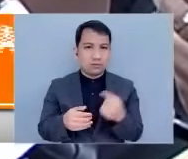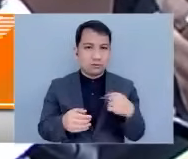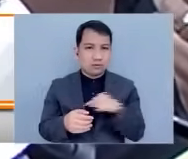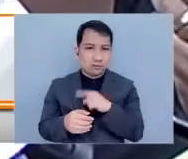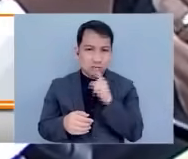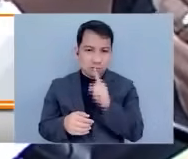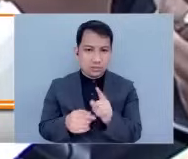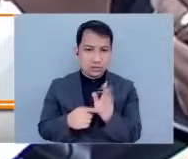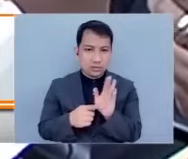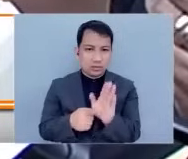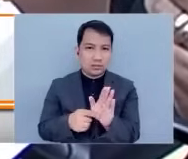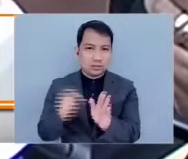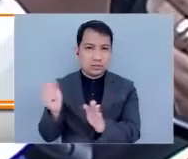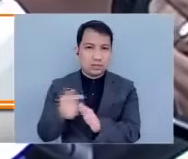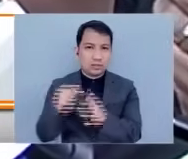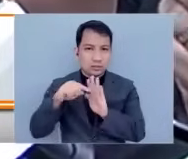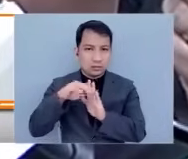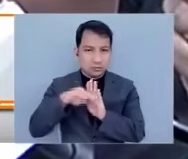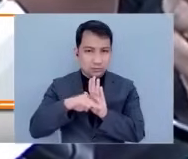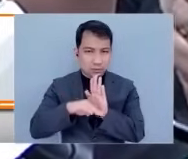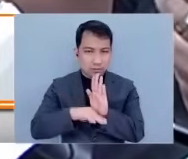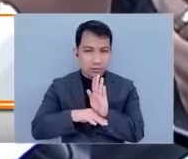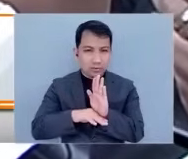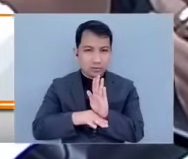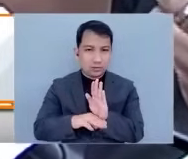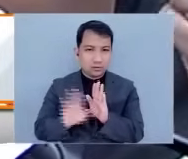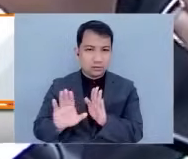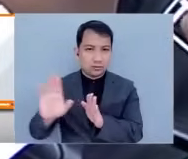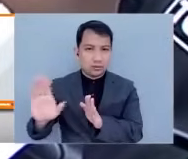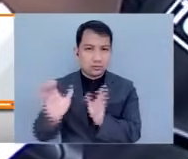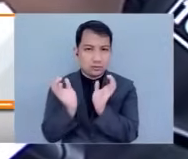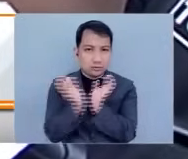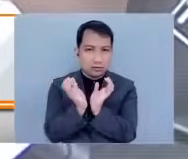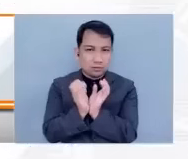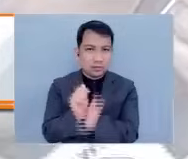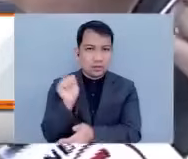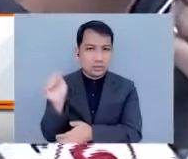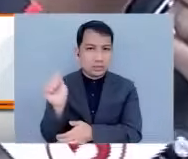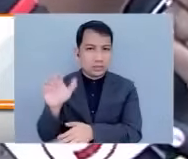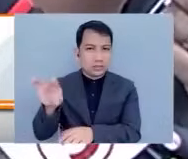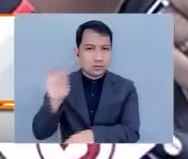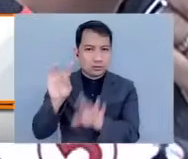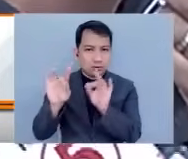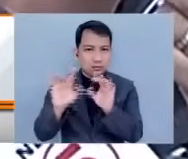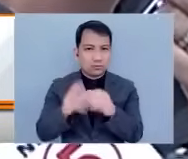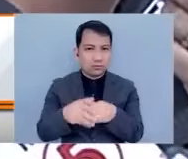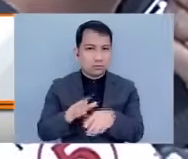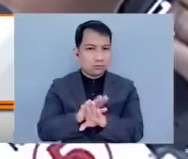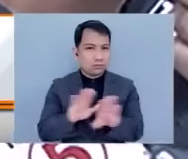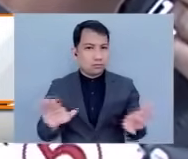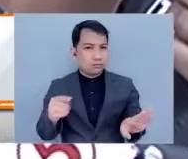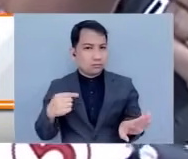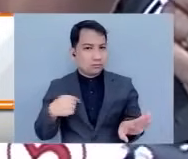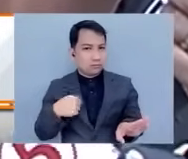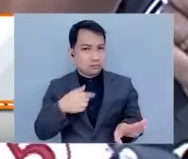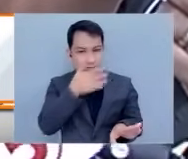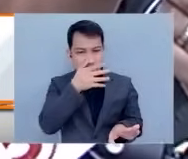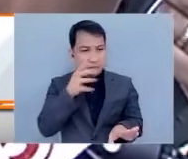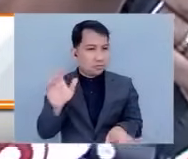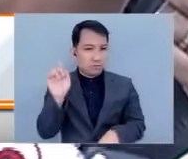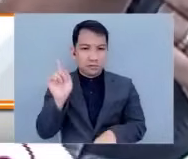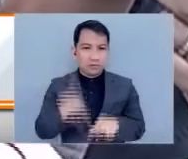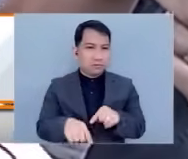galing lahat ng listahan sa DSWD, sila ang namimili ng sektor. Wala naman akong pakialam dyan, pati